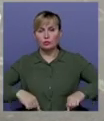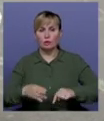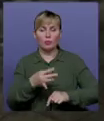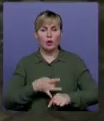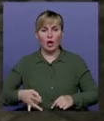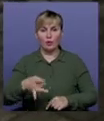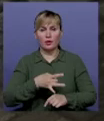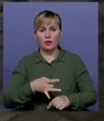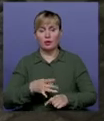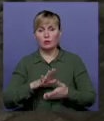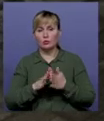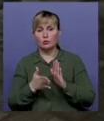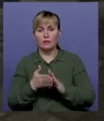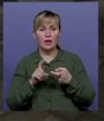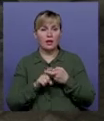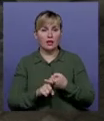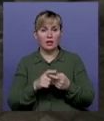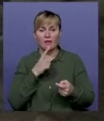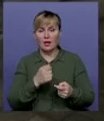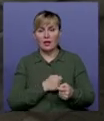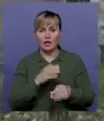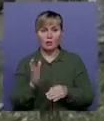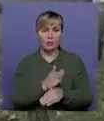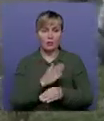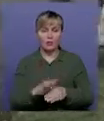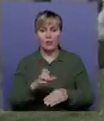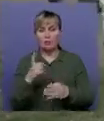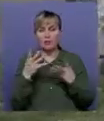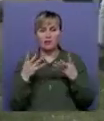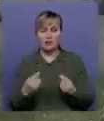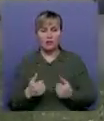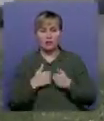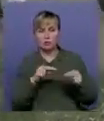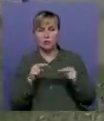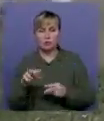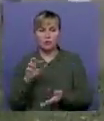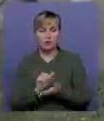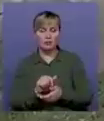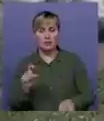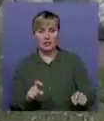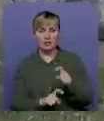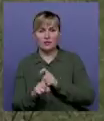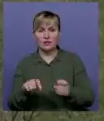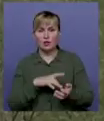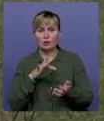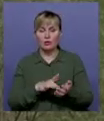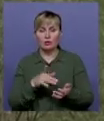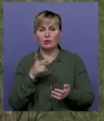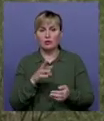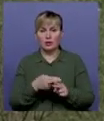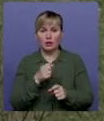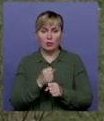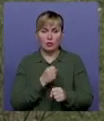району. В условиях карантина военные подразделения с первых дней усиления занимаются дезинфекцией города. Для